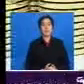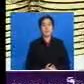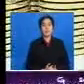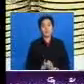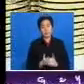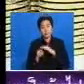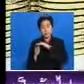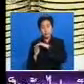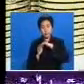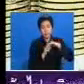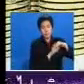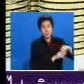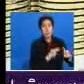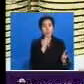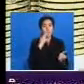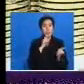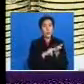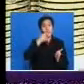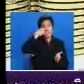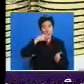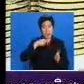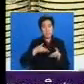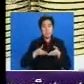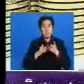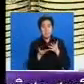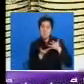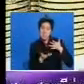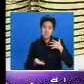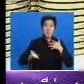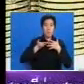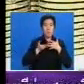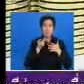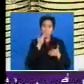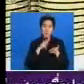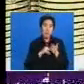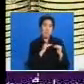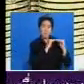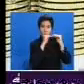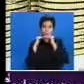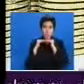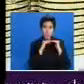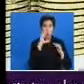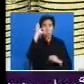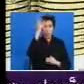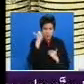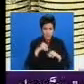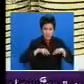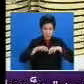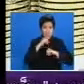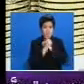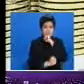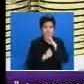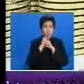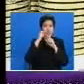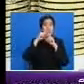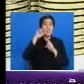อีกหนึงรฐวิสาหกิจกันบ้างครับไปรษณีย์ไทยมีการยกระดับการบริการไปรษณีย์ให้มีมาตรฐานสากลในโอกาสก้าวเข้าสู่ปีที่ 7ตั้งเป้า